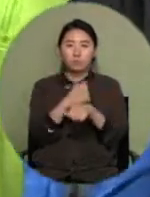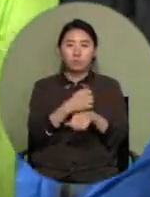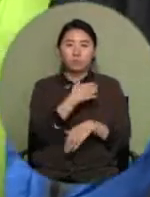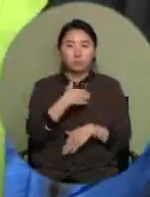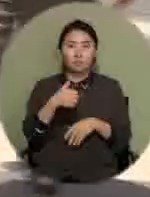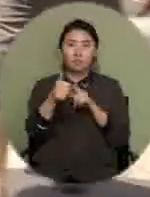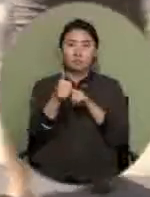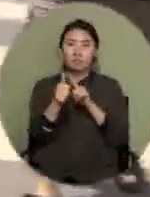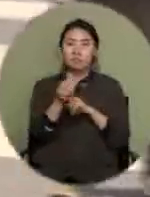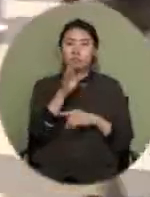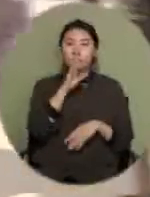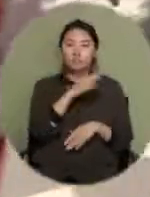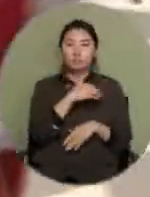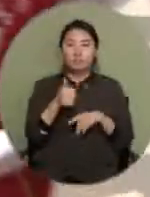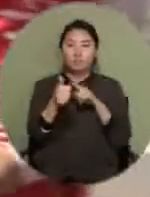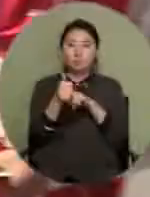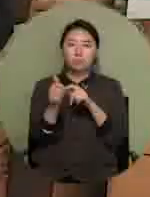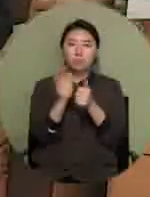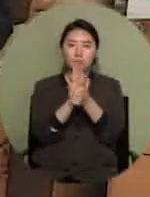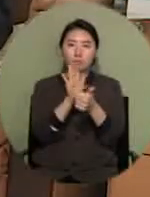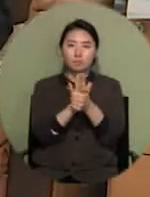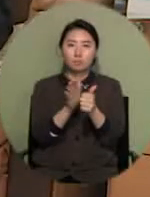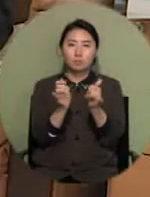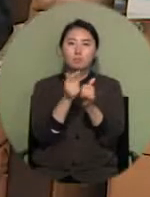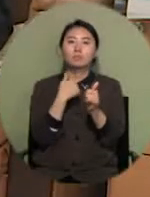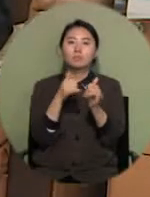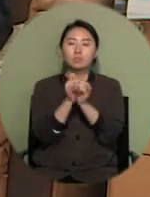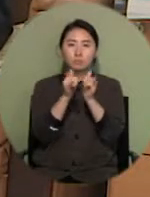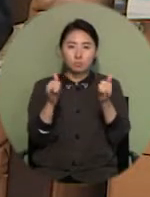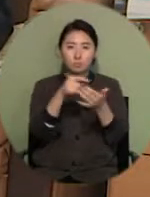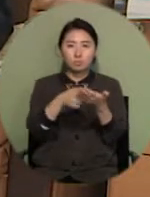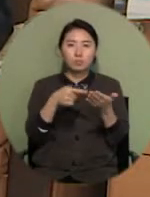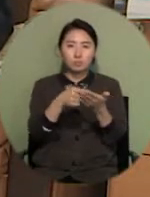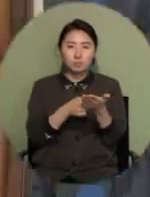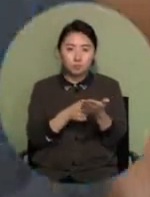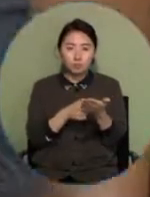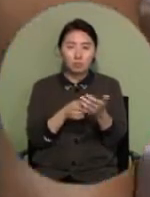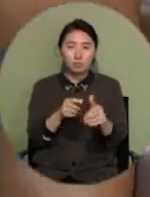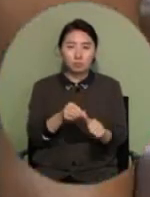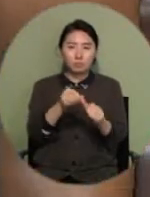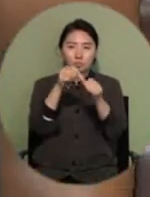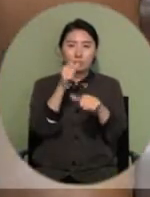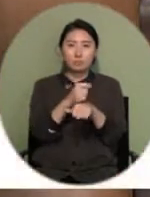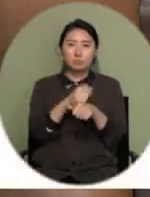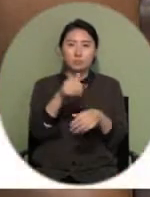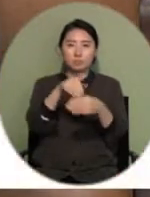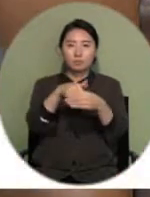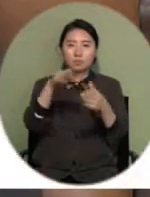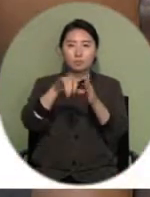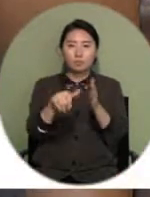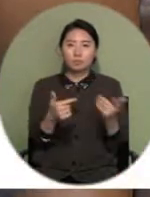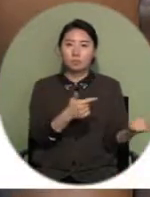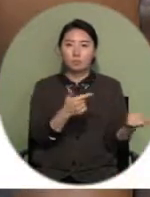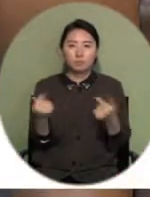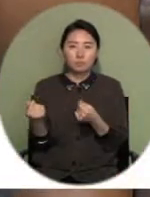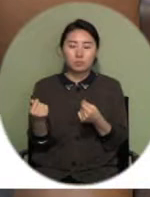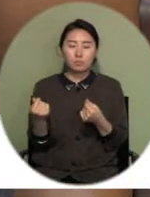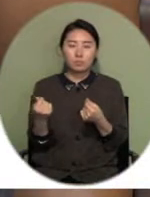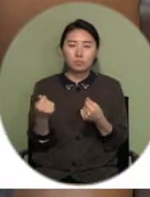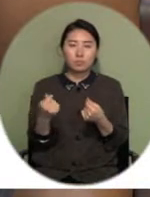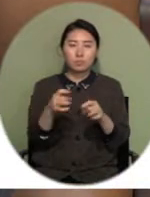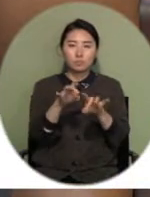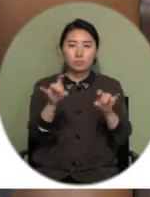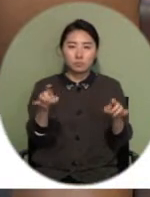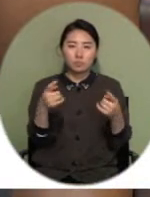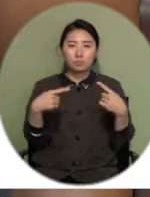선거 당시의 현 구청장을 도왔던 사람들로 전형적인 보온이 사라는 주장입니다 정부 때 각질 맨날 같이 설 당일 다르지만